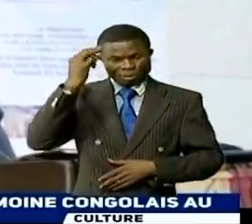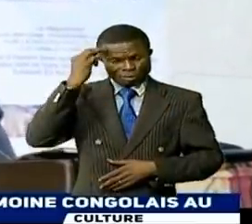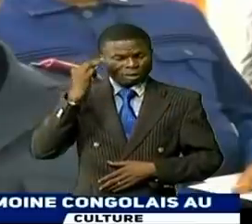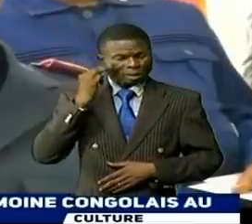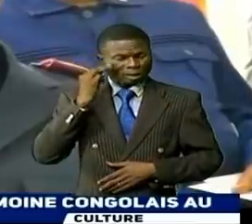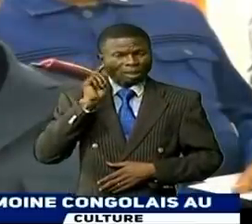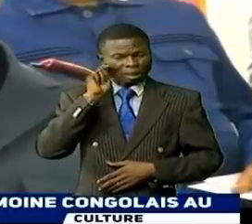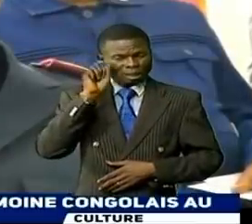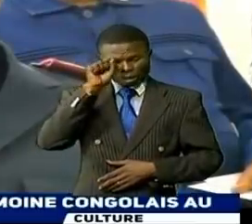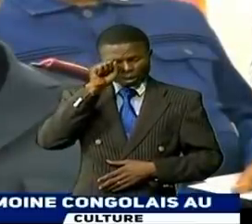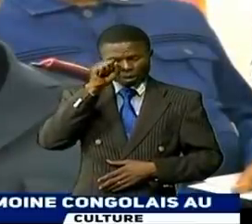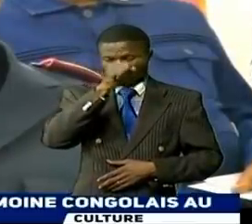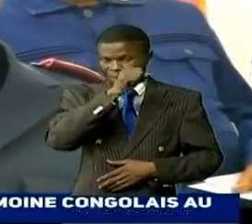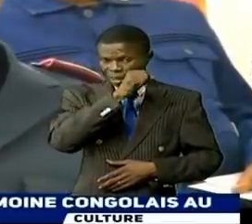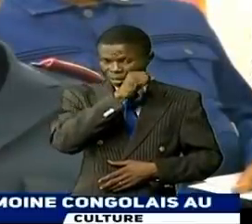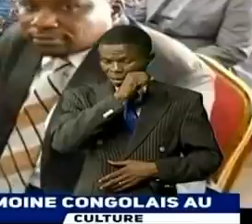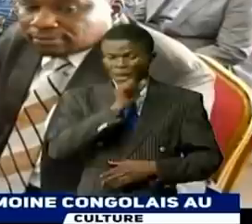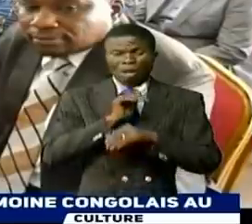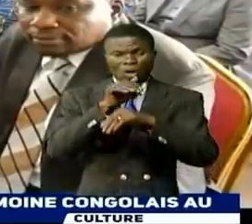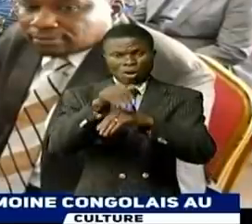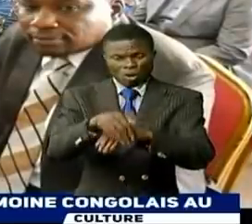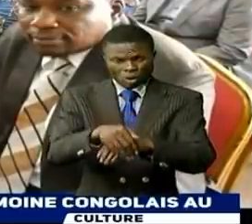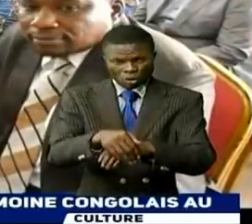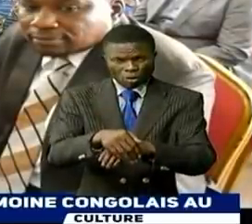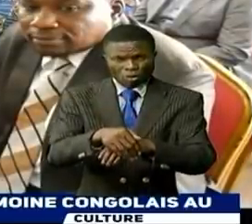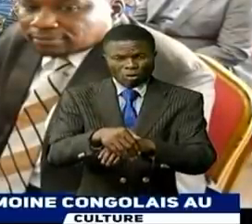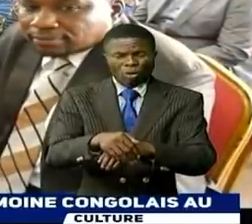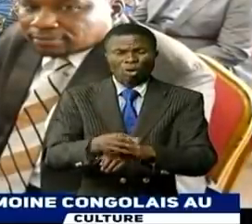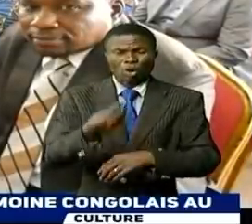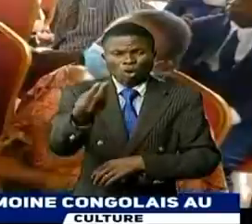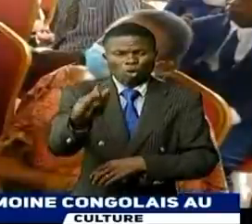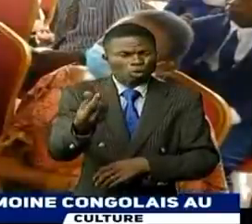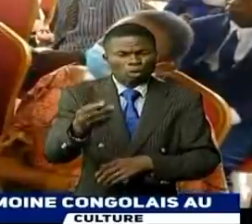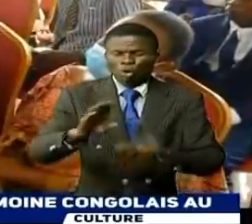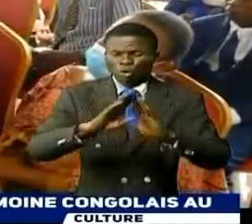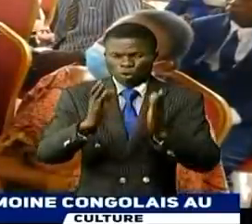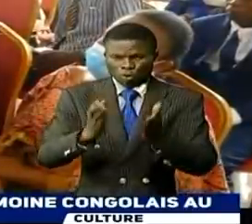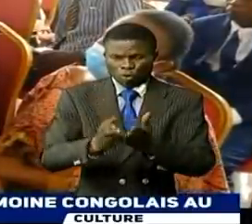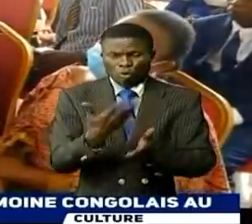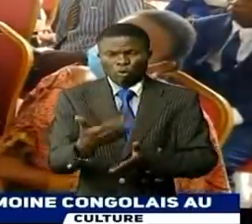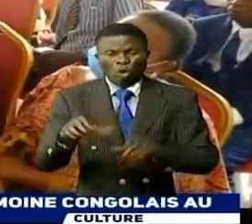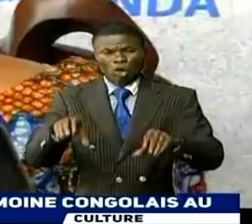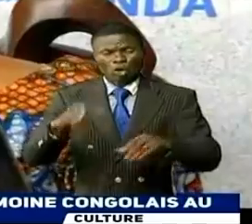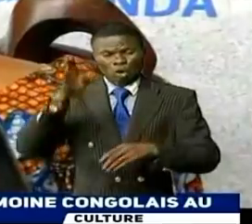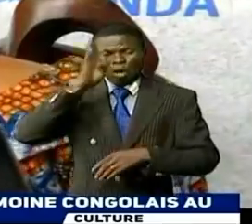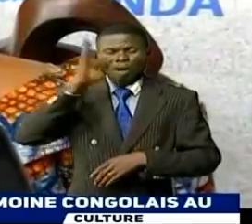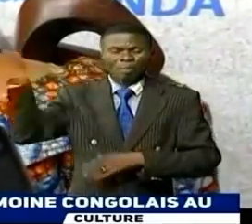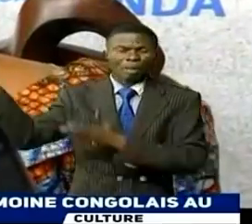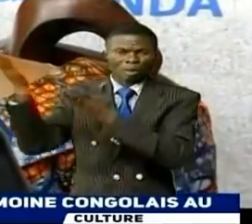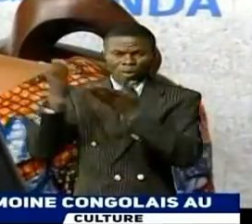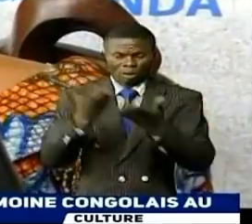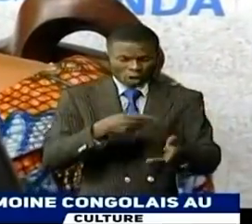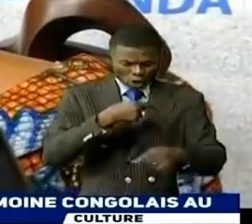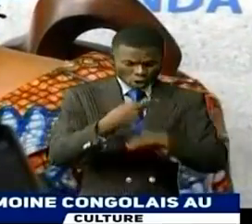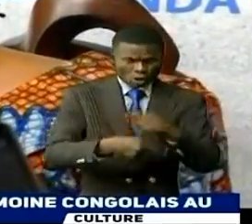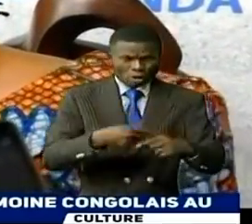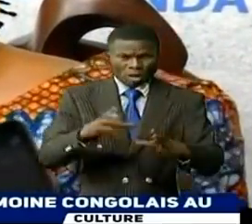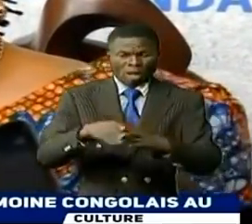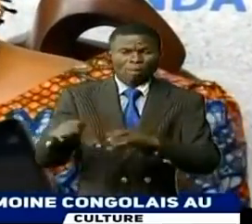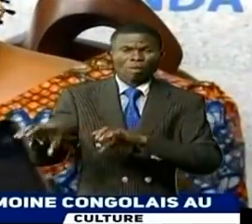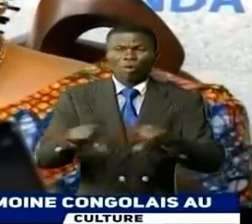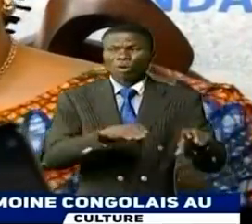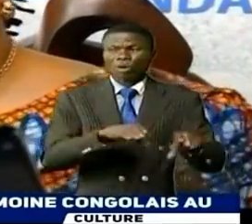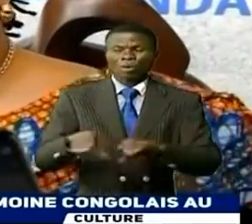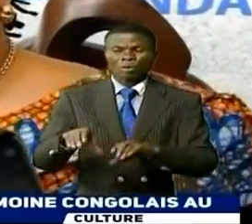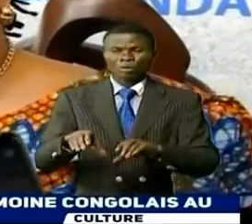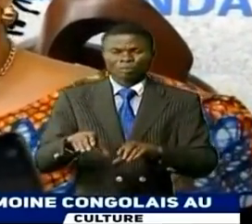Jean-Michel Samalukonde, s'engage à mettre tous les moyens pour l'inventaire du patrimoine culturel congolais. Nous avons déjà commencé avec les activités autour de